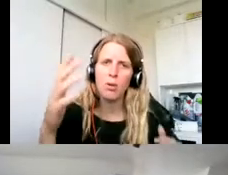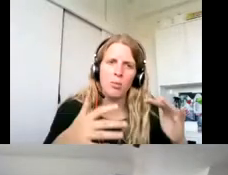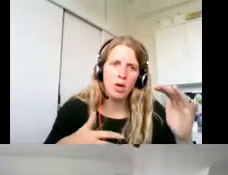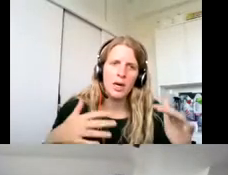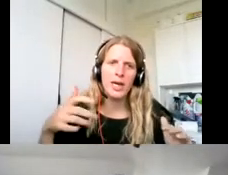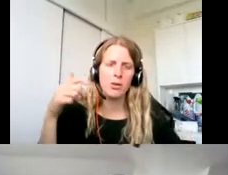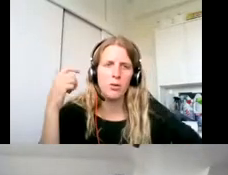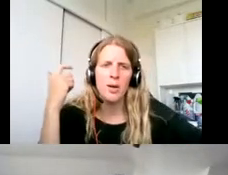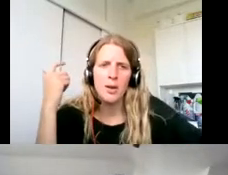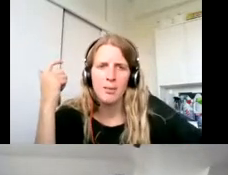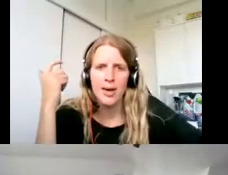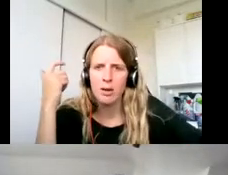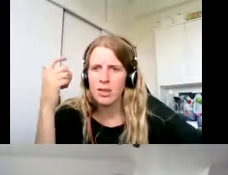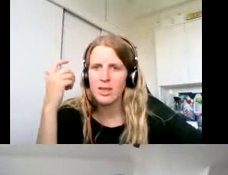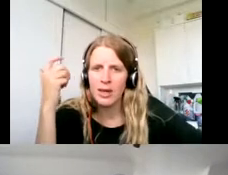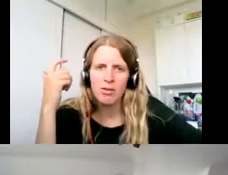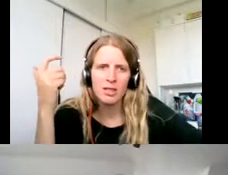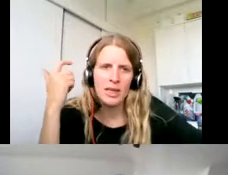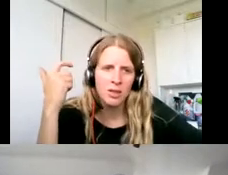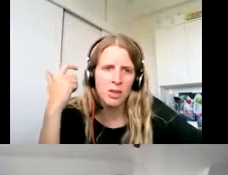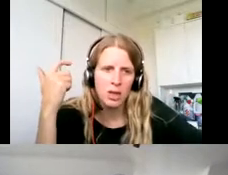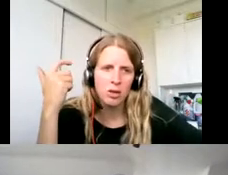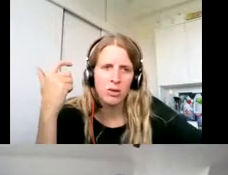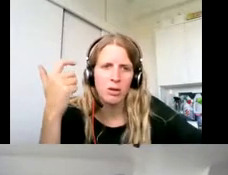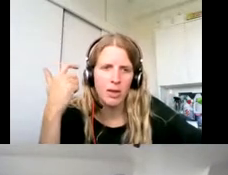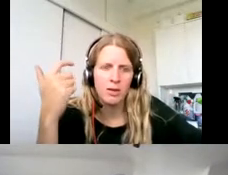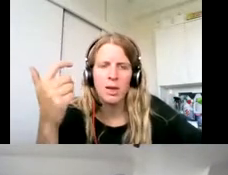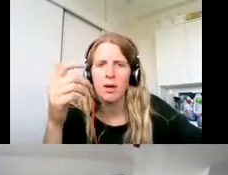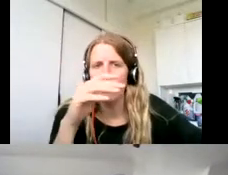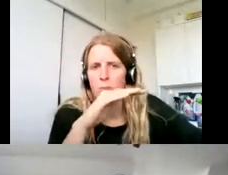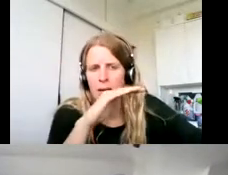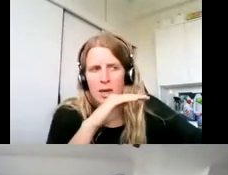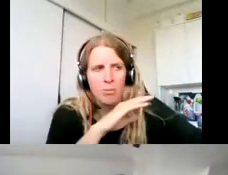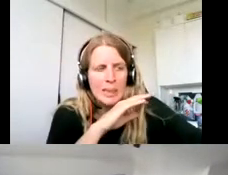Er zitten wel wat mogelijkheden op, maar wees zeker en vast heel duidelijk over het feit,